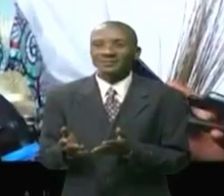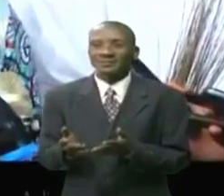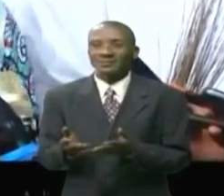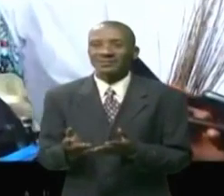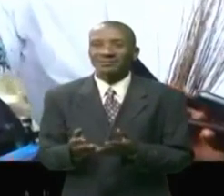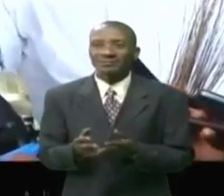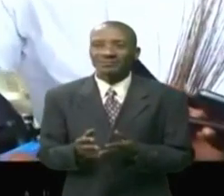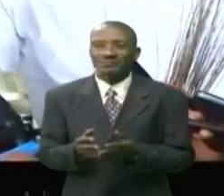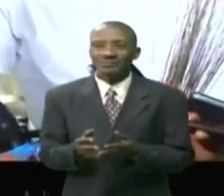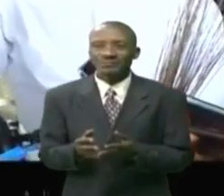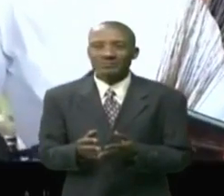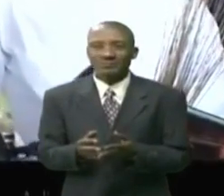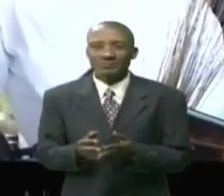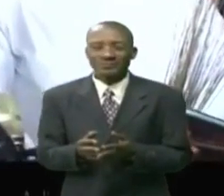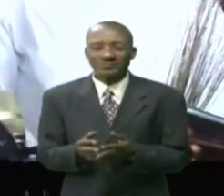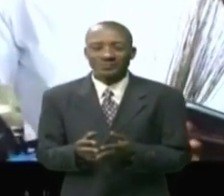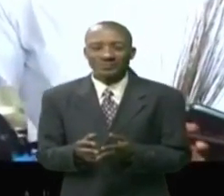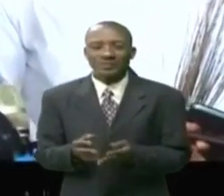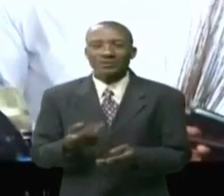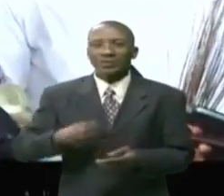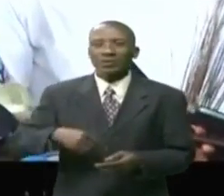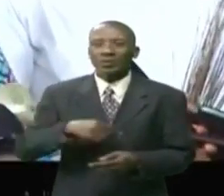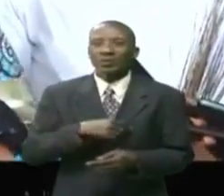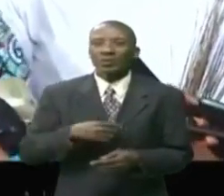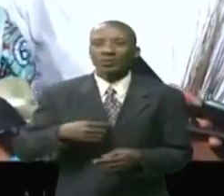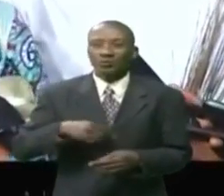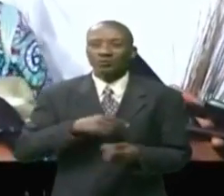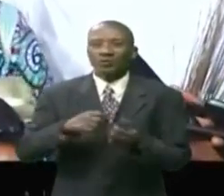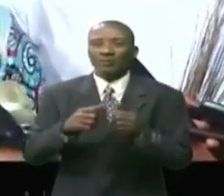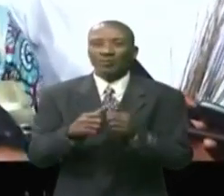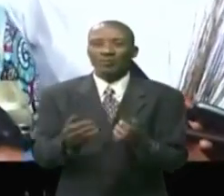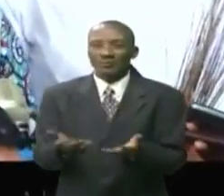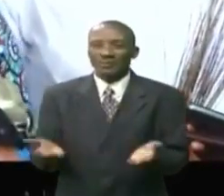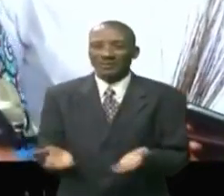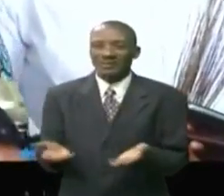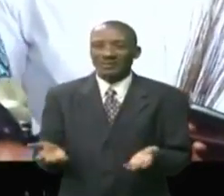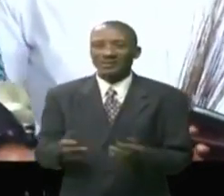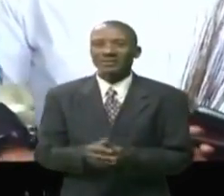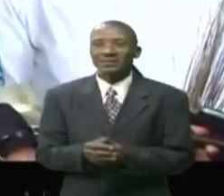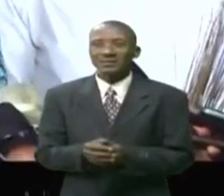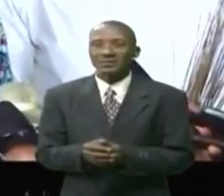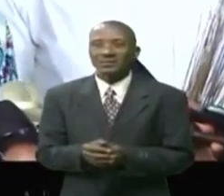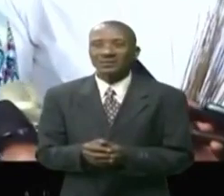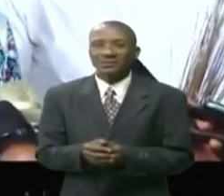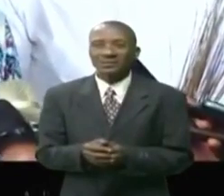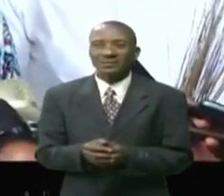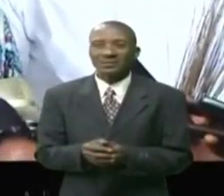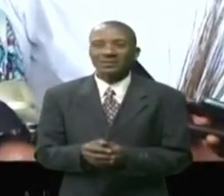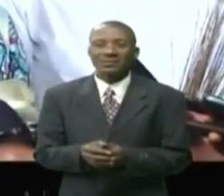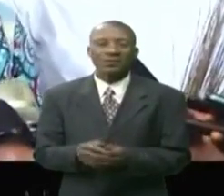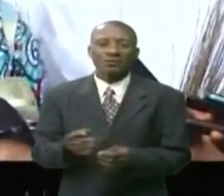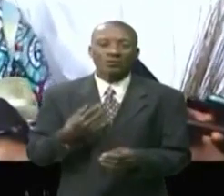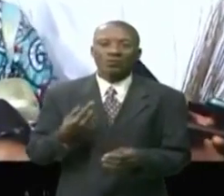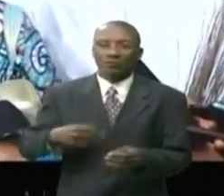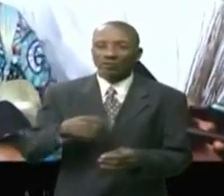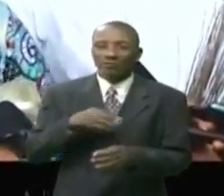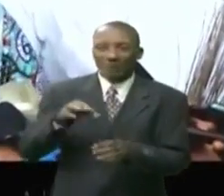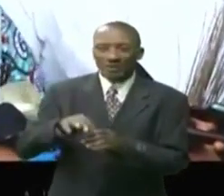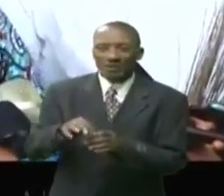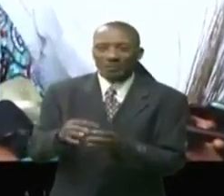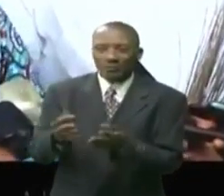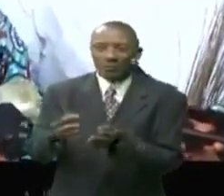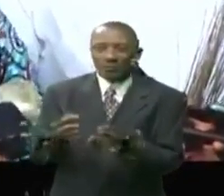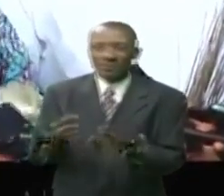candidature. C'est la seule CENI que nous avons. Nous avons rencontré le président Kadima. Nous avons entendu beaucoup de bien de lui. Je lui ai offert même mon